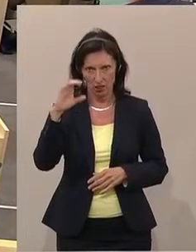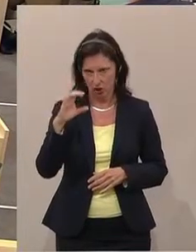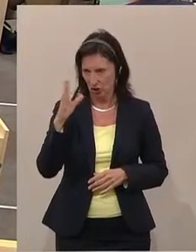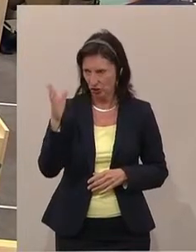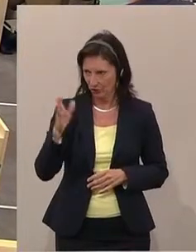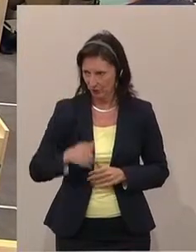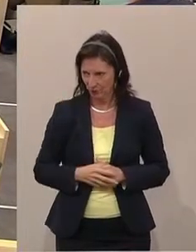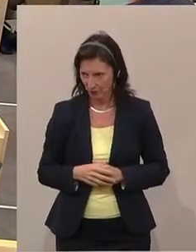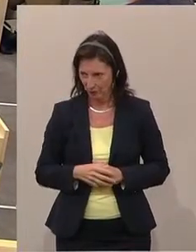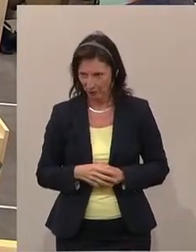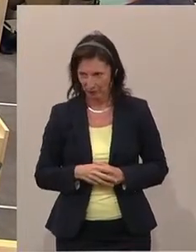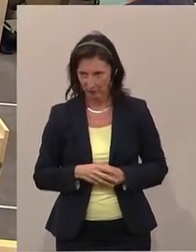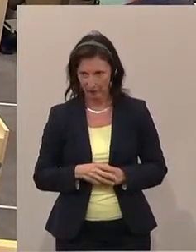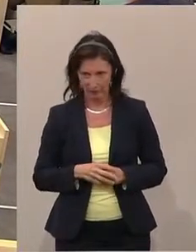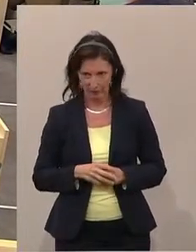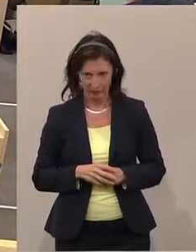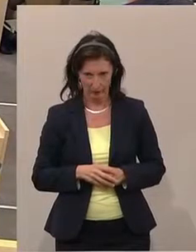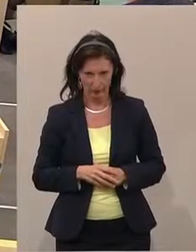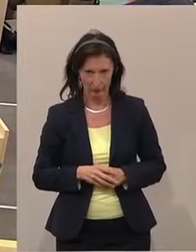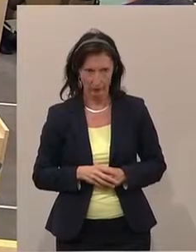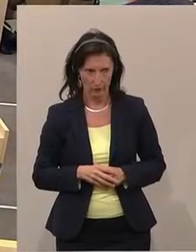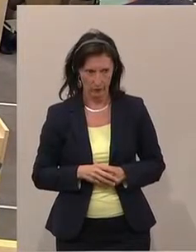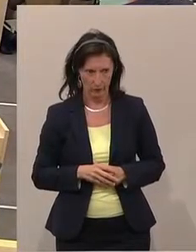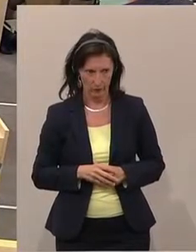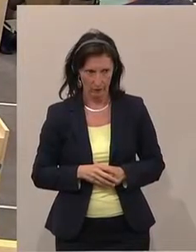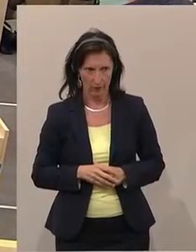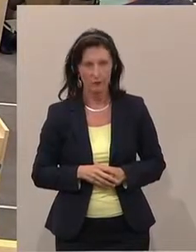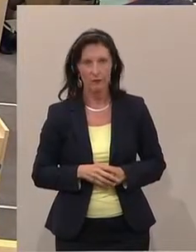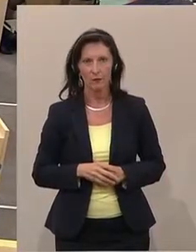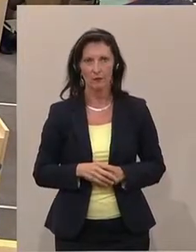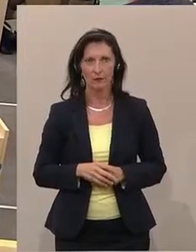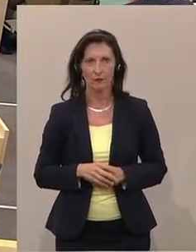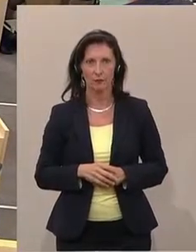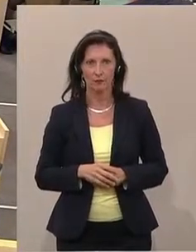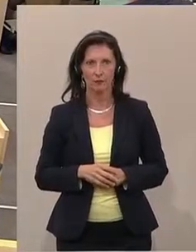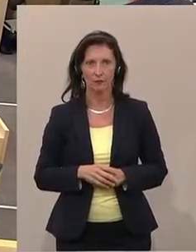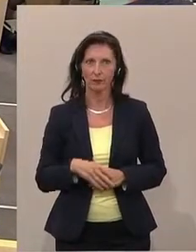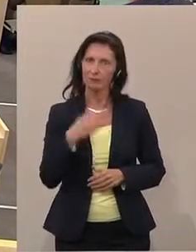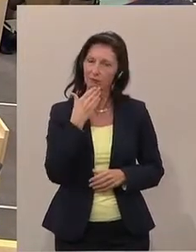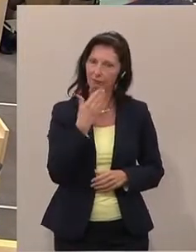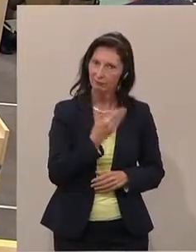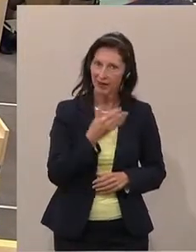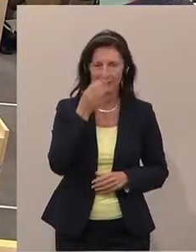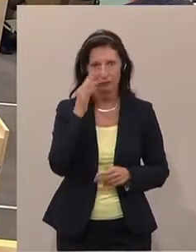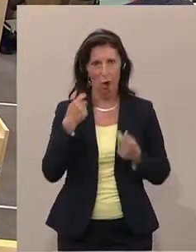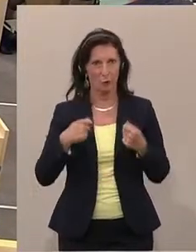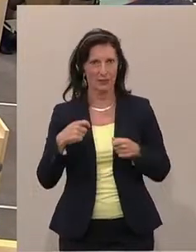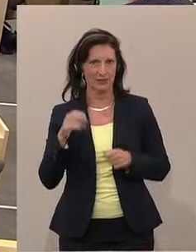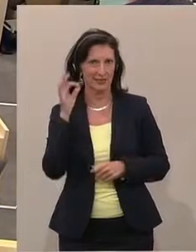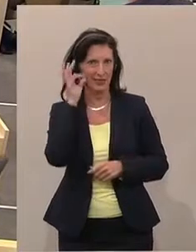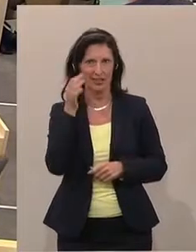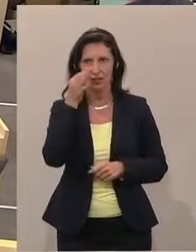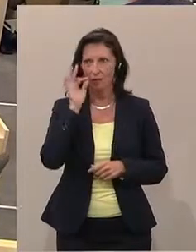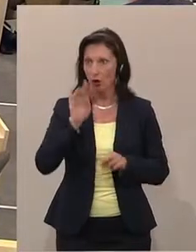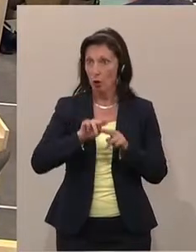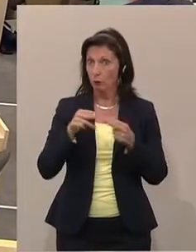Nikolaus Berlakovic, ÖVP Burgenland, ehemaliger Landwirtschaftsminister. Danke, Frau Präsidentin, Frau